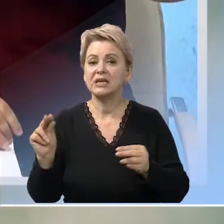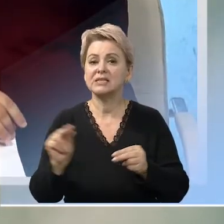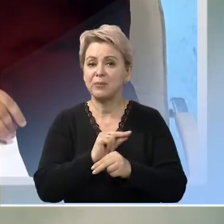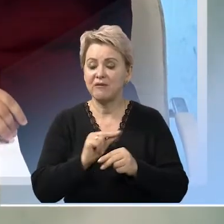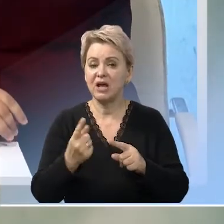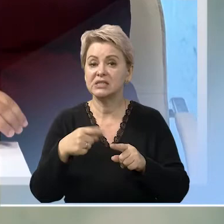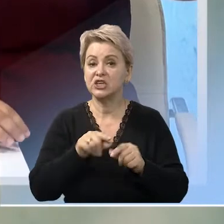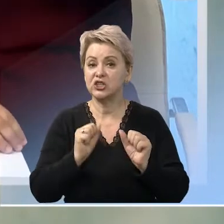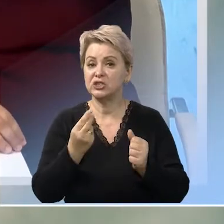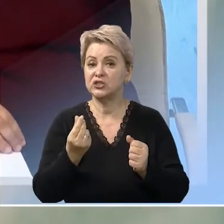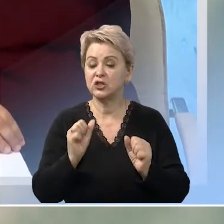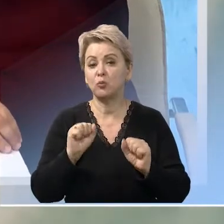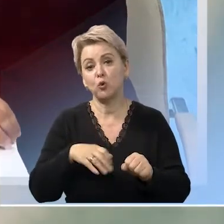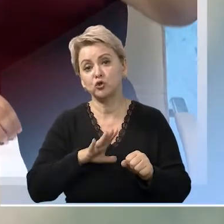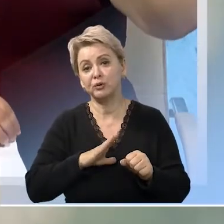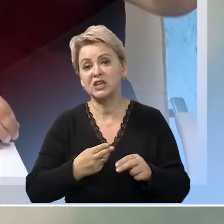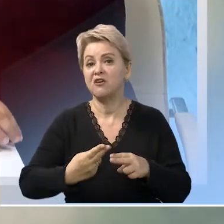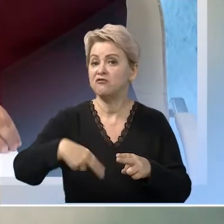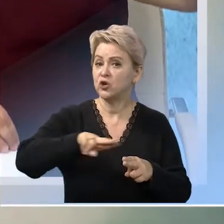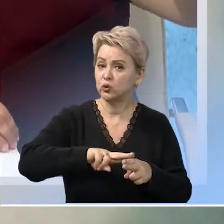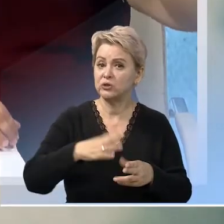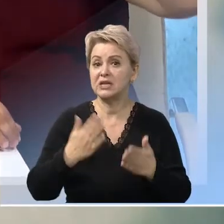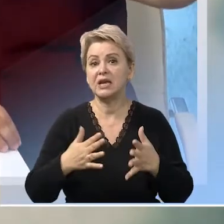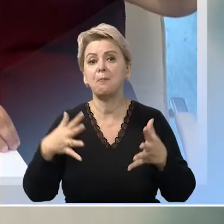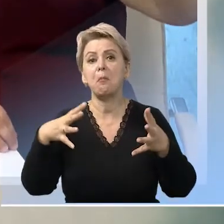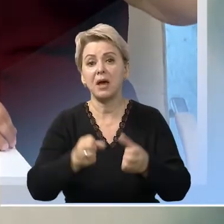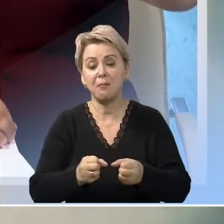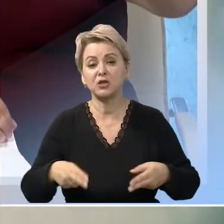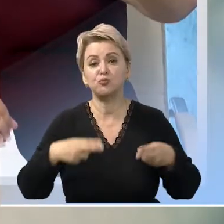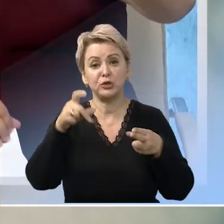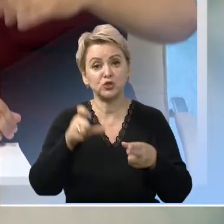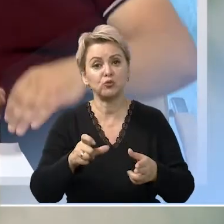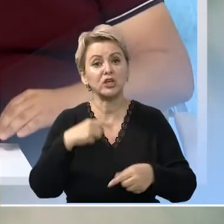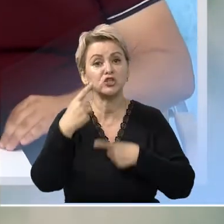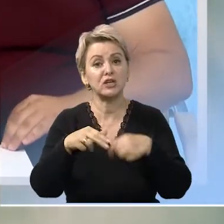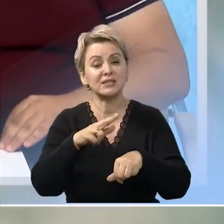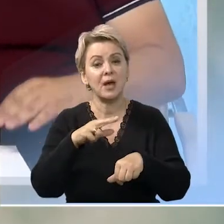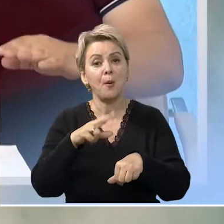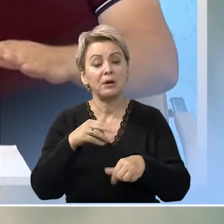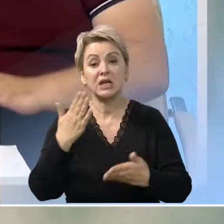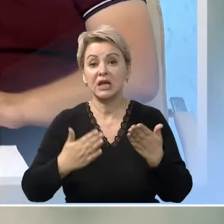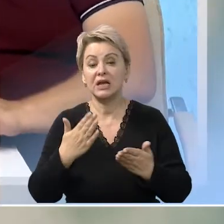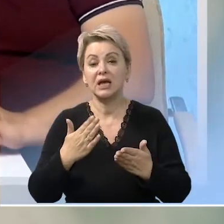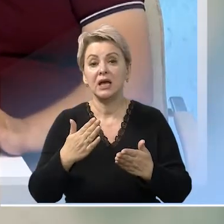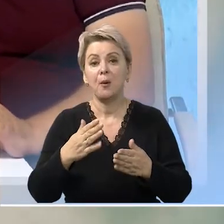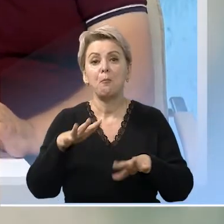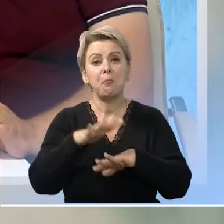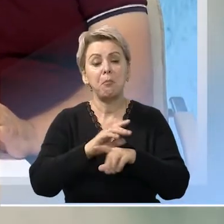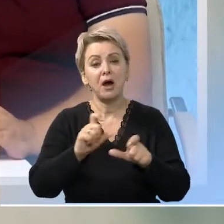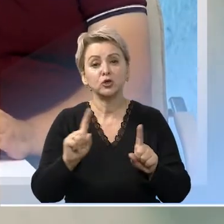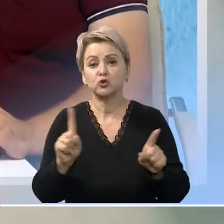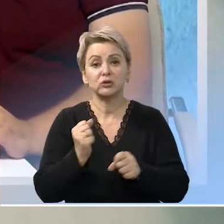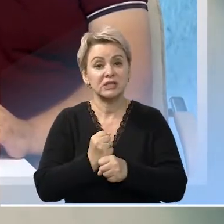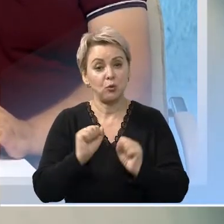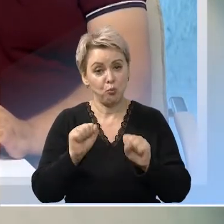да, исправляется, эти деньги, возможно, не знаю, вернуть там или поймать мошенников только через полицию, или банк все-таки может заморозить это как-то эти